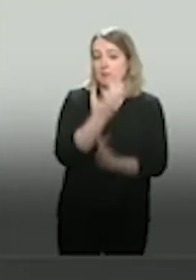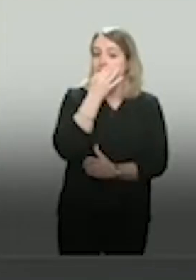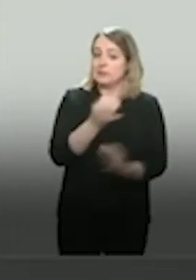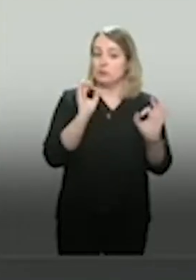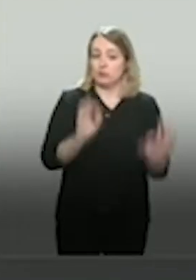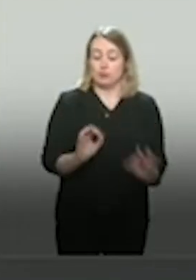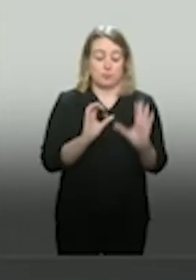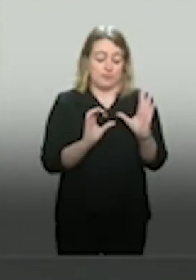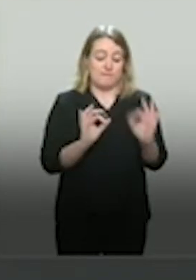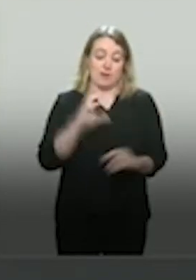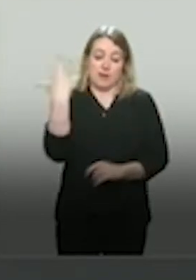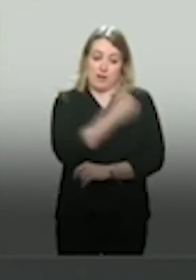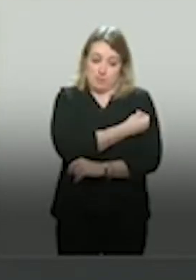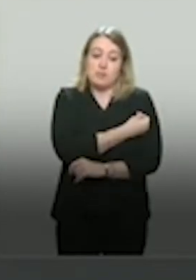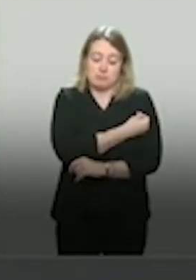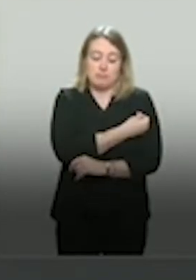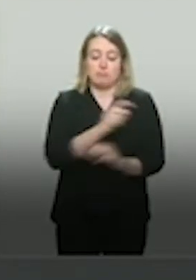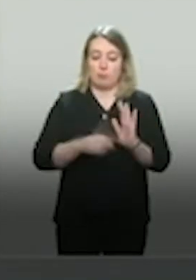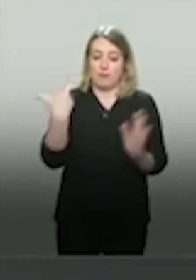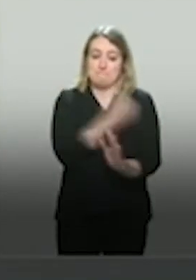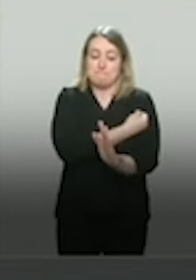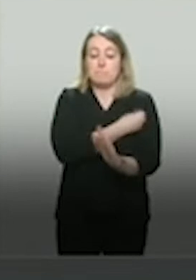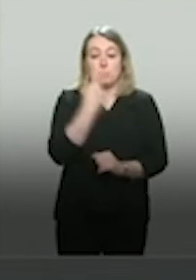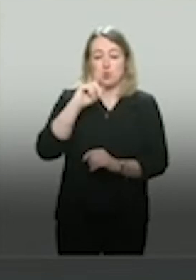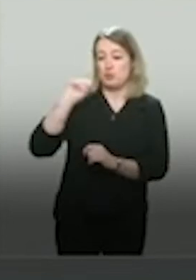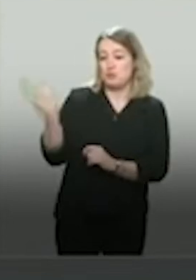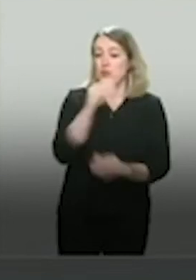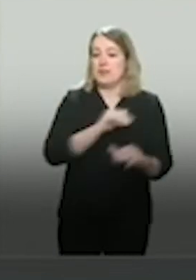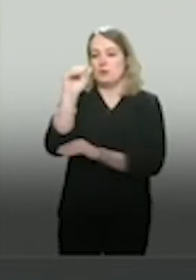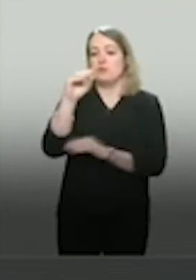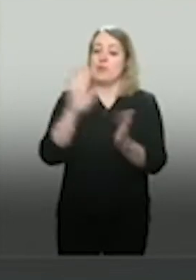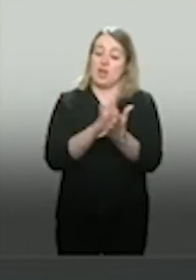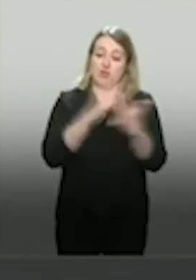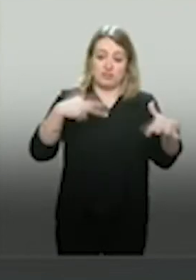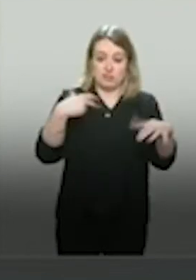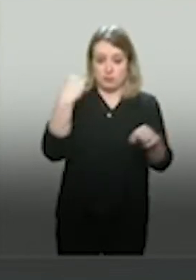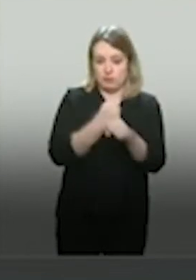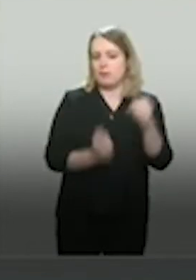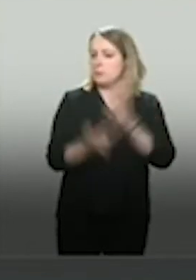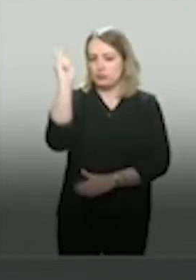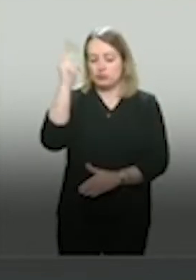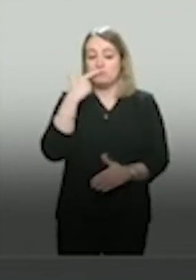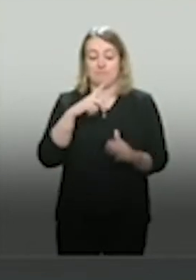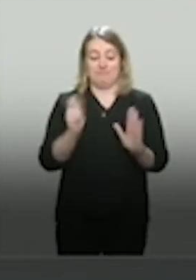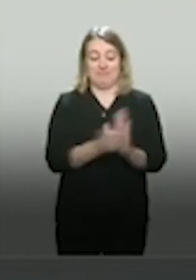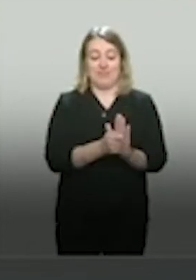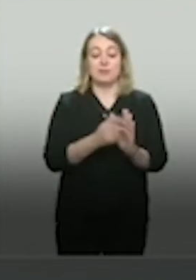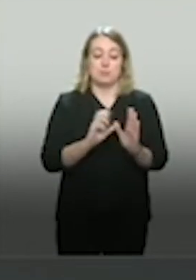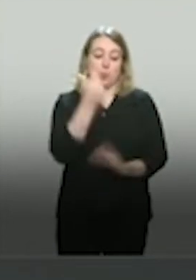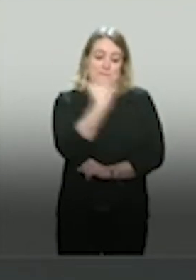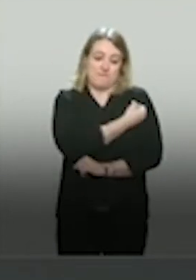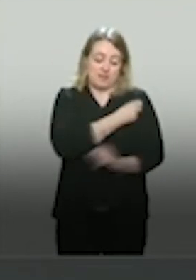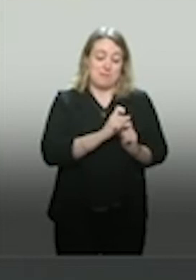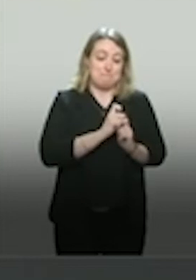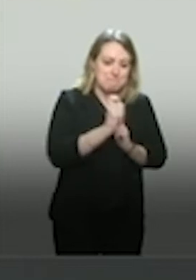Désormais, le rappel vaccinal sera ouvert à tous les adultes âgés donc de 18 ans et plus dès 5 mois après